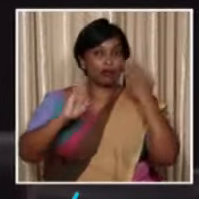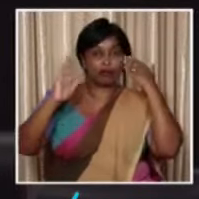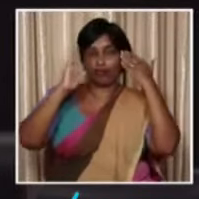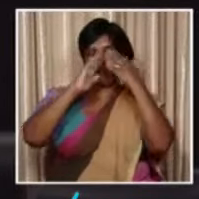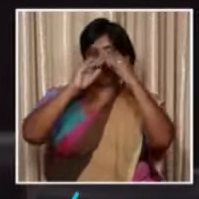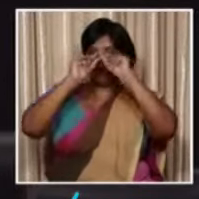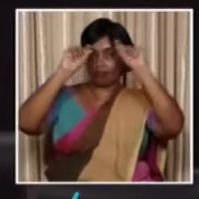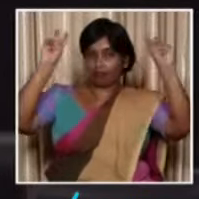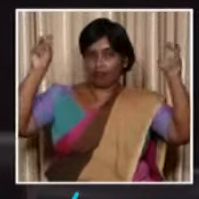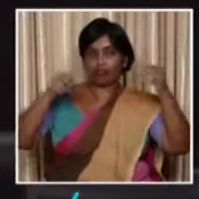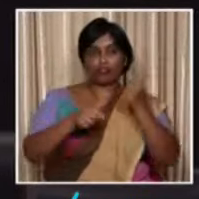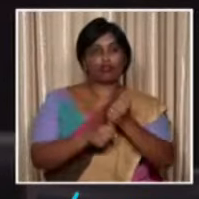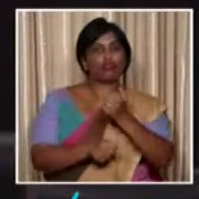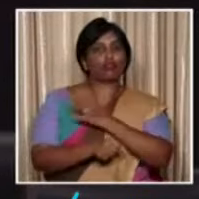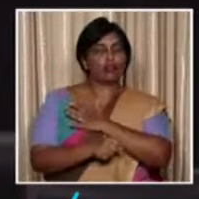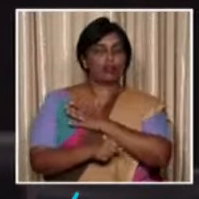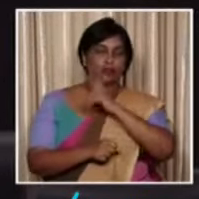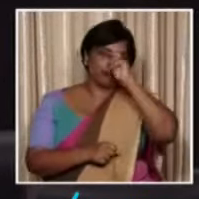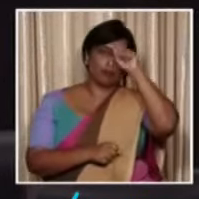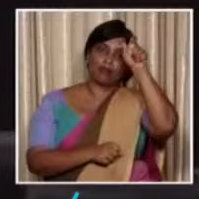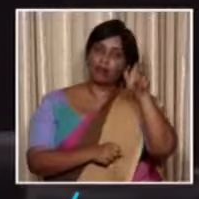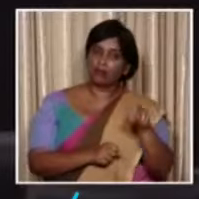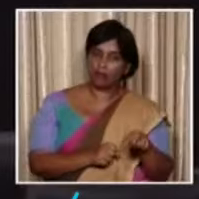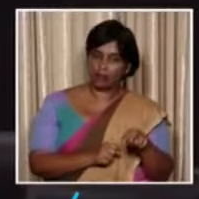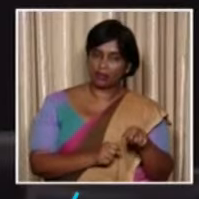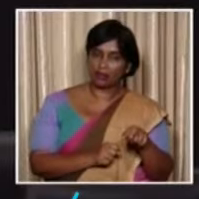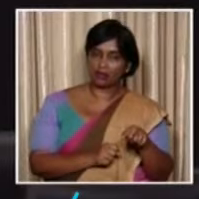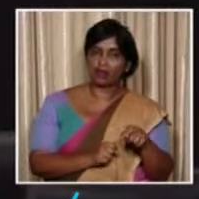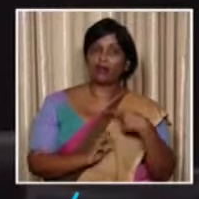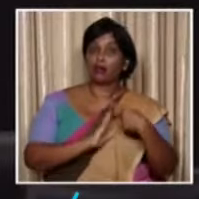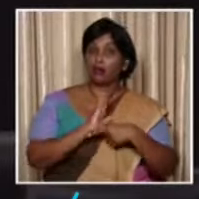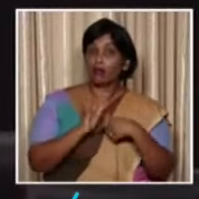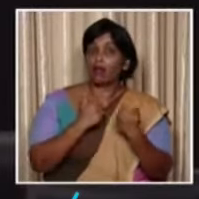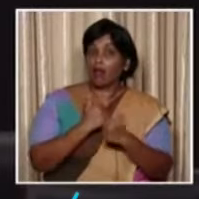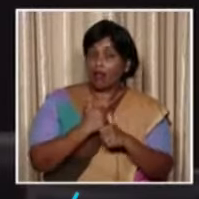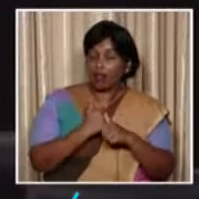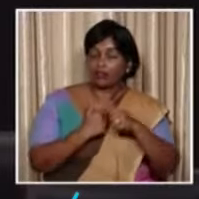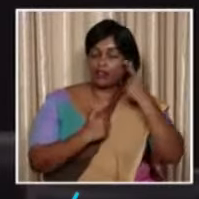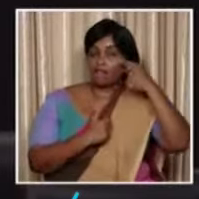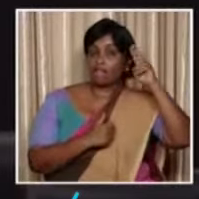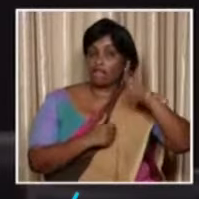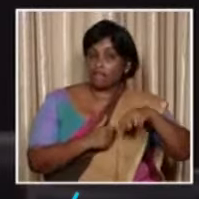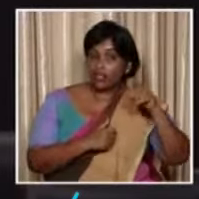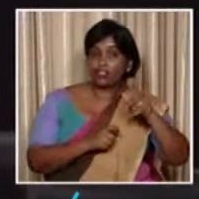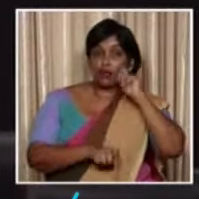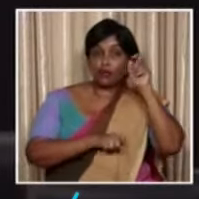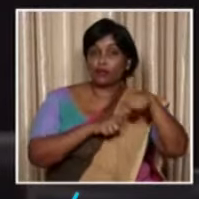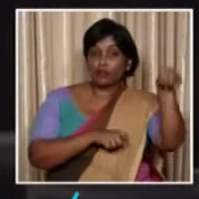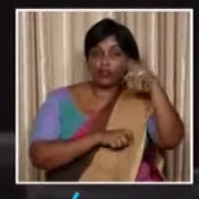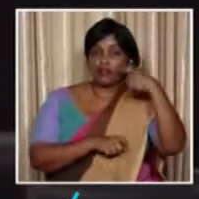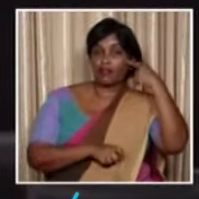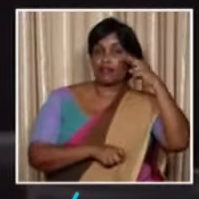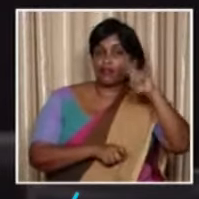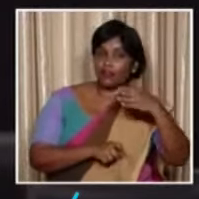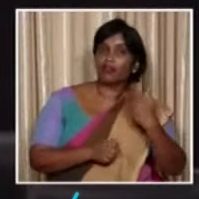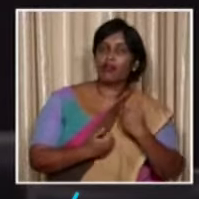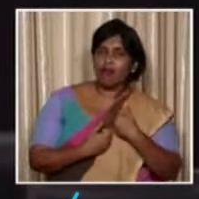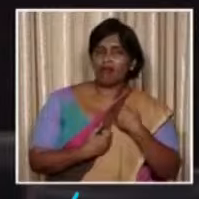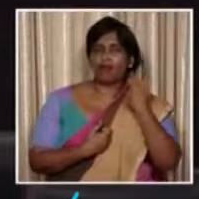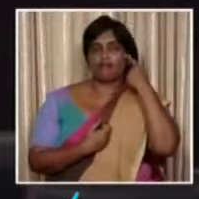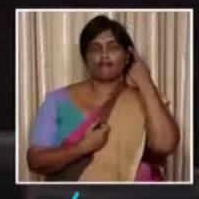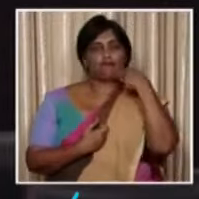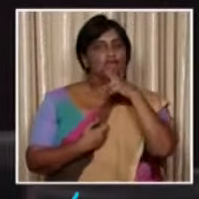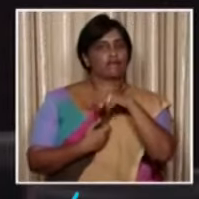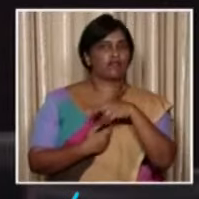එක්ක ගෝඨාභය රාජපක්ෂ මහත්තයා මේ රට හදයි කියන විශ්වාසනේ මේ රටේ මිනිසුන්ගේ විශ්වාසයක් තියෙදි මටත් ඒ විශ්වාසය